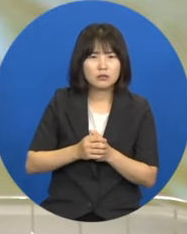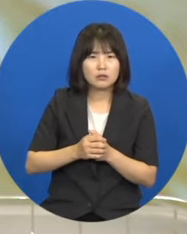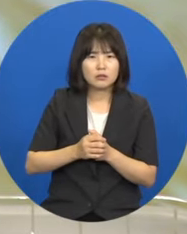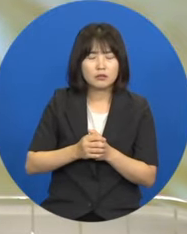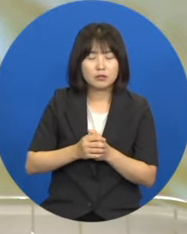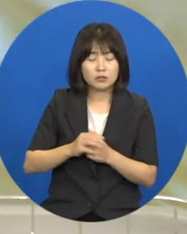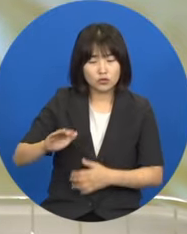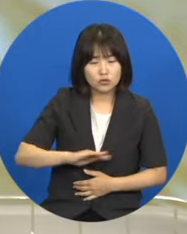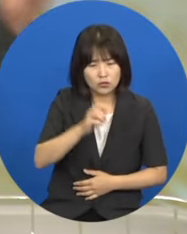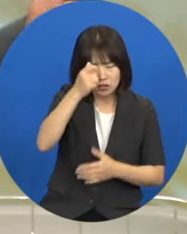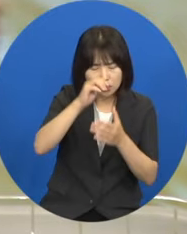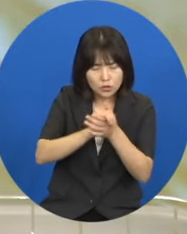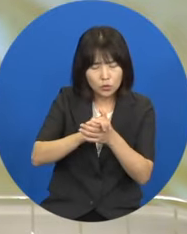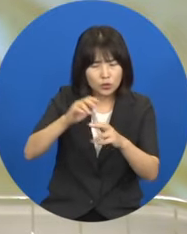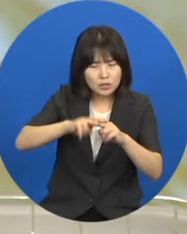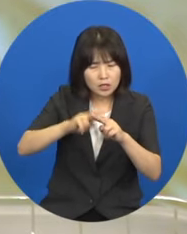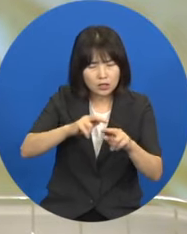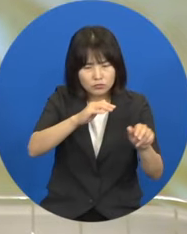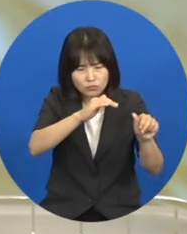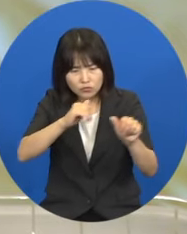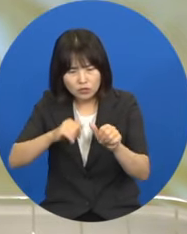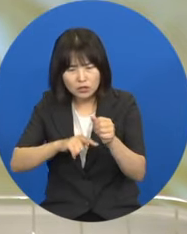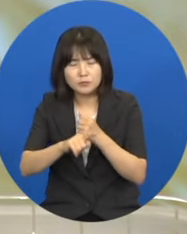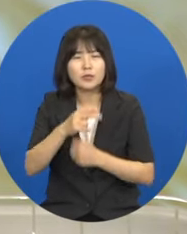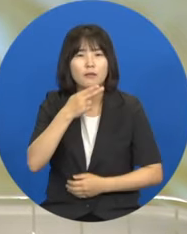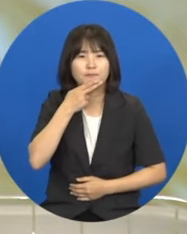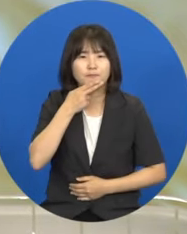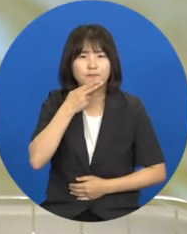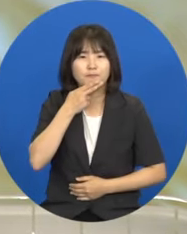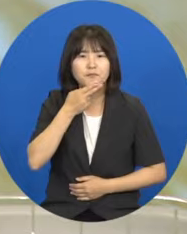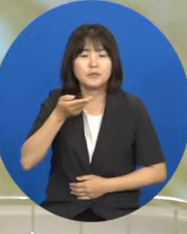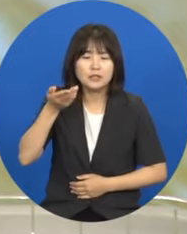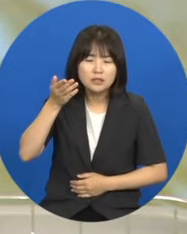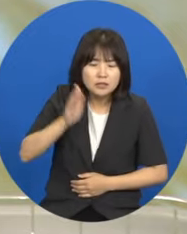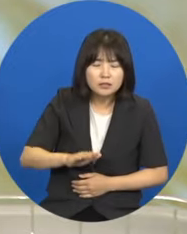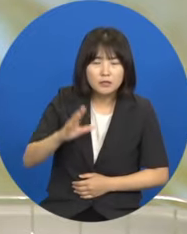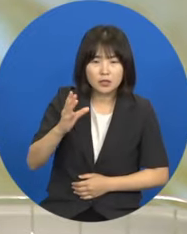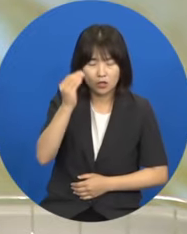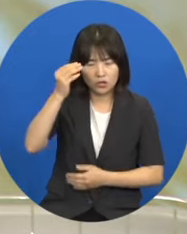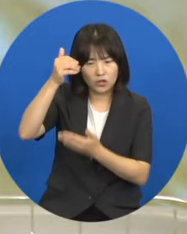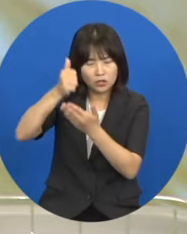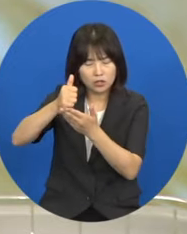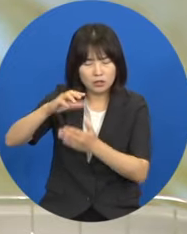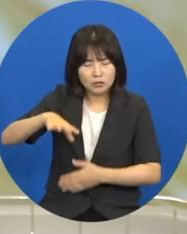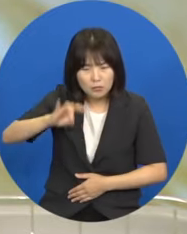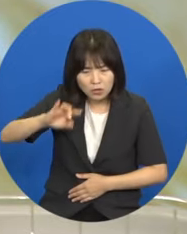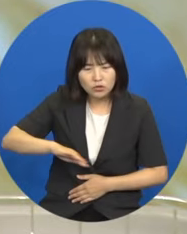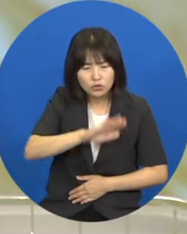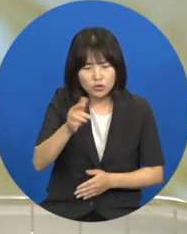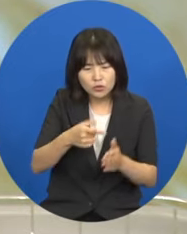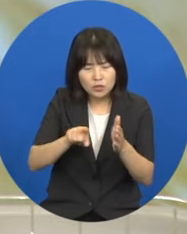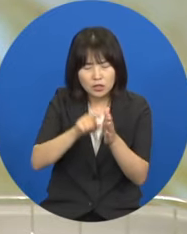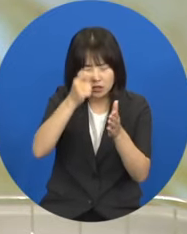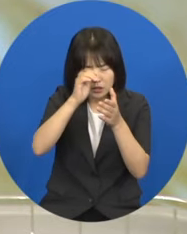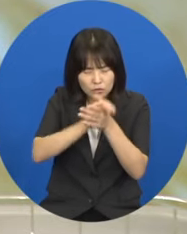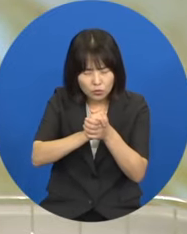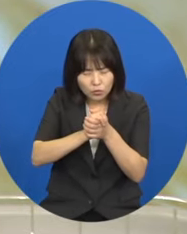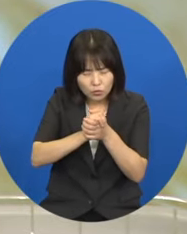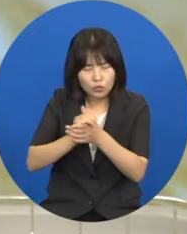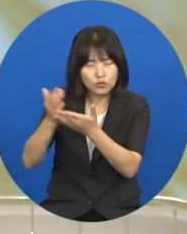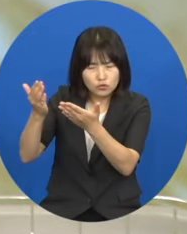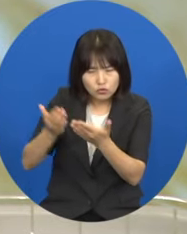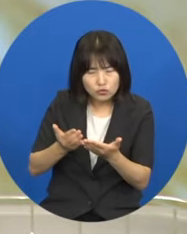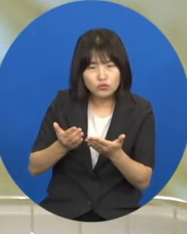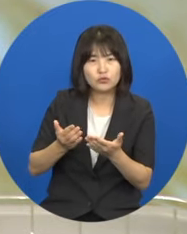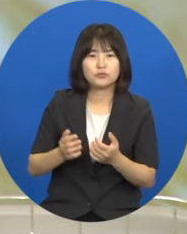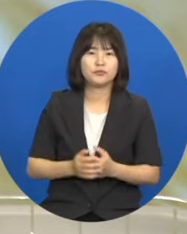기도의 자리로 초청하시는데 당신이 먼저 우리를 위해 기도하셨고 하시고 계시고 하실 것이기 때문에